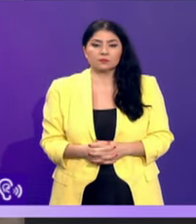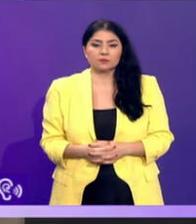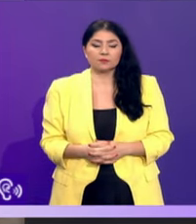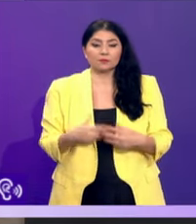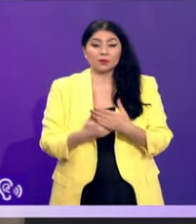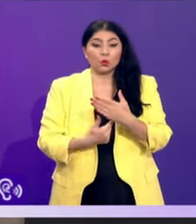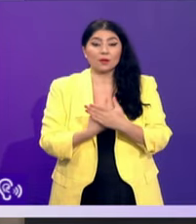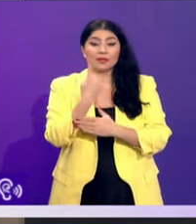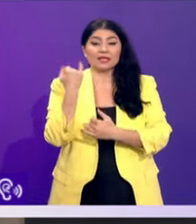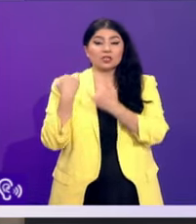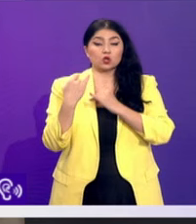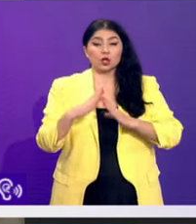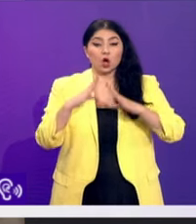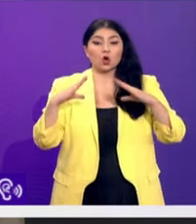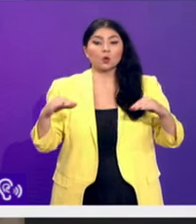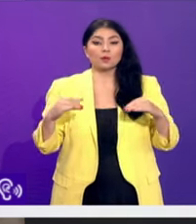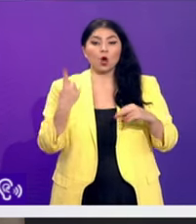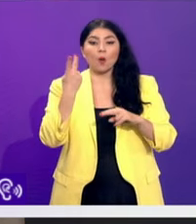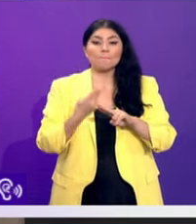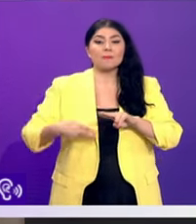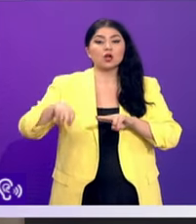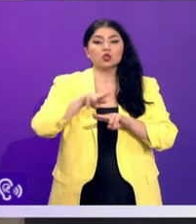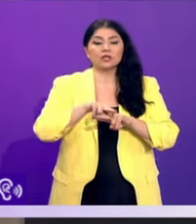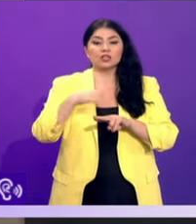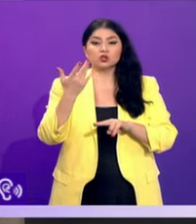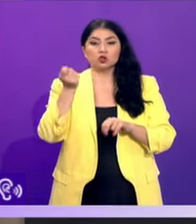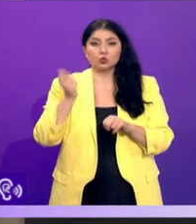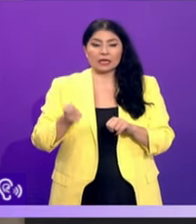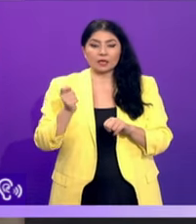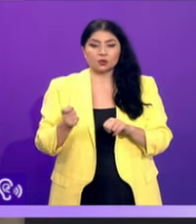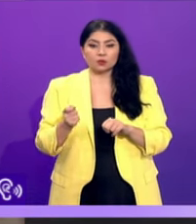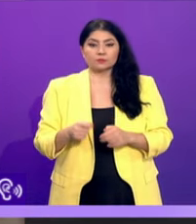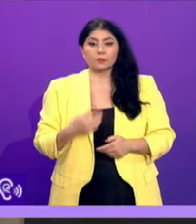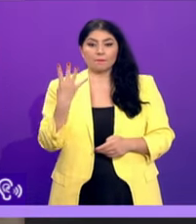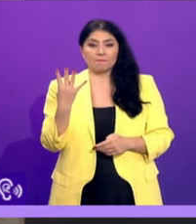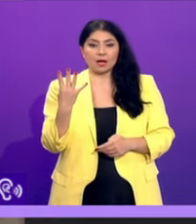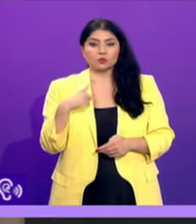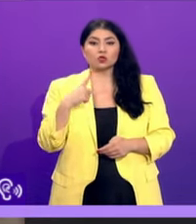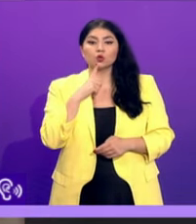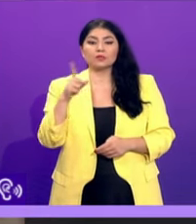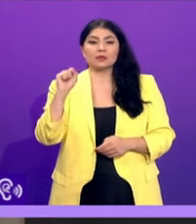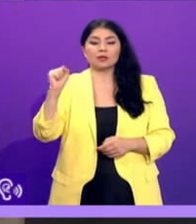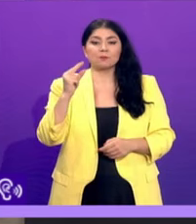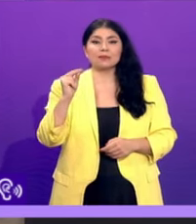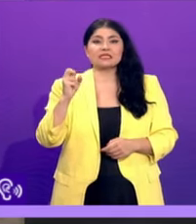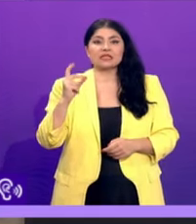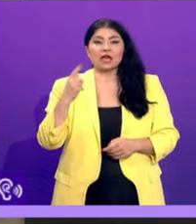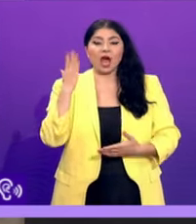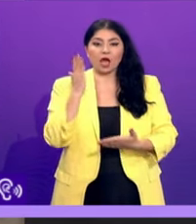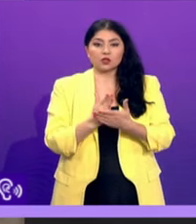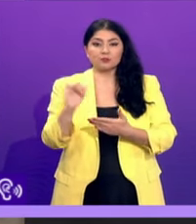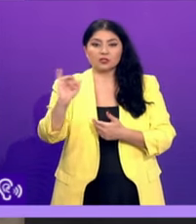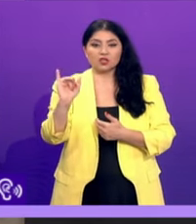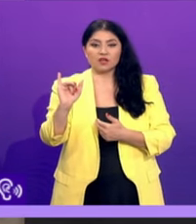Pentru prima dată în istoria României, o majoritate de 5 judecători, din care 4 numiți de PSD, a decis că